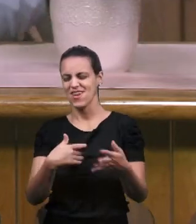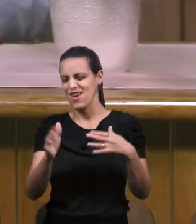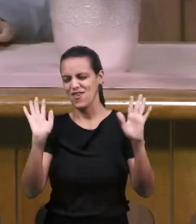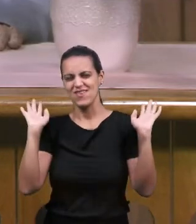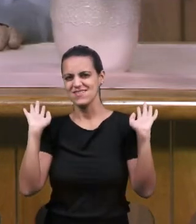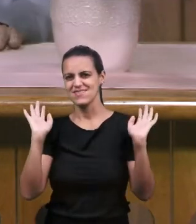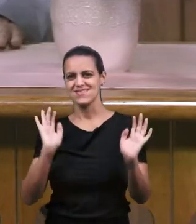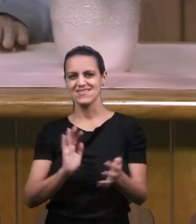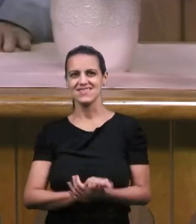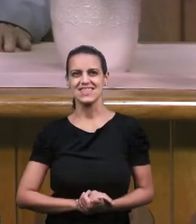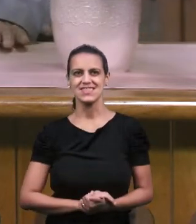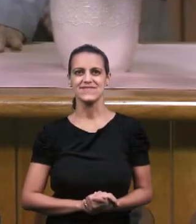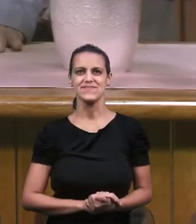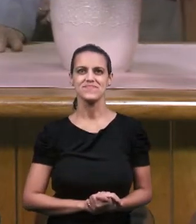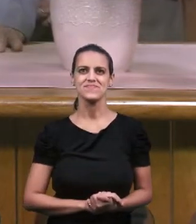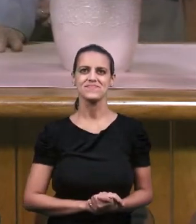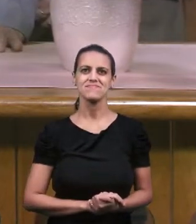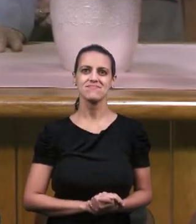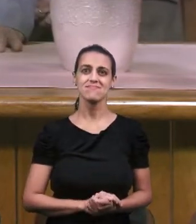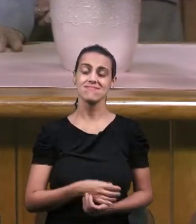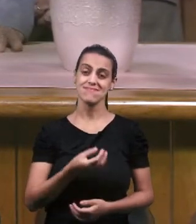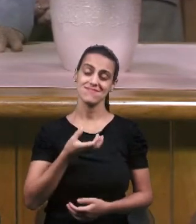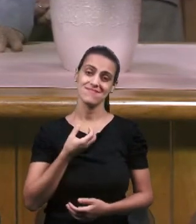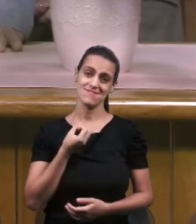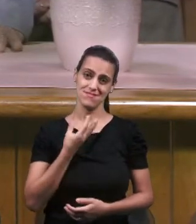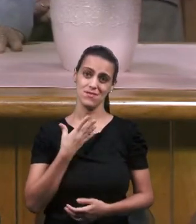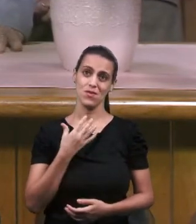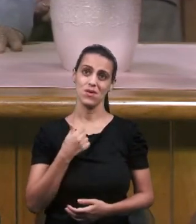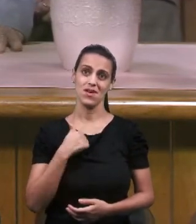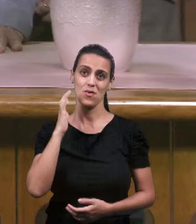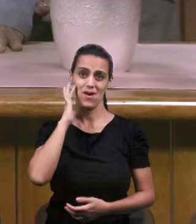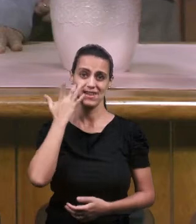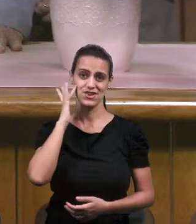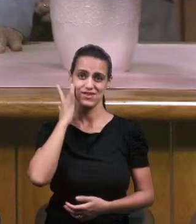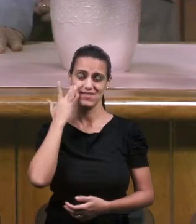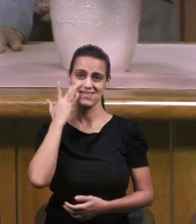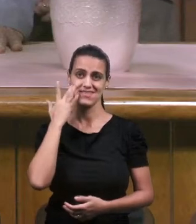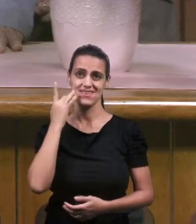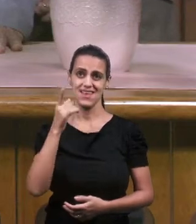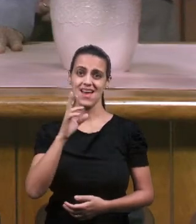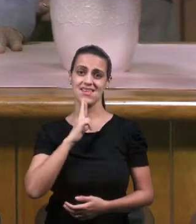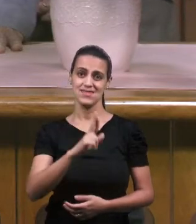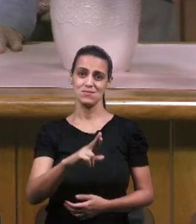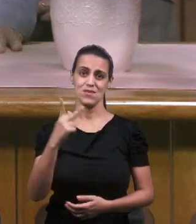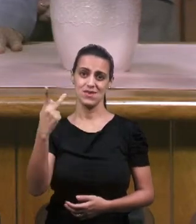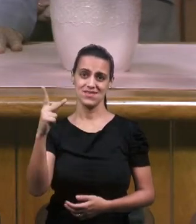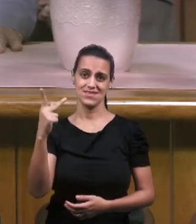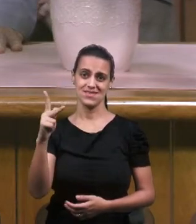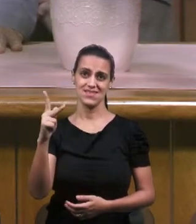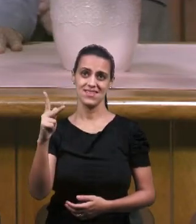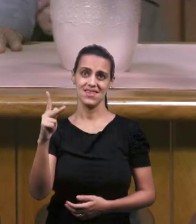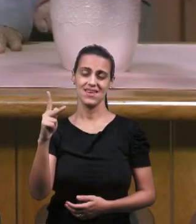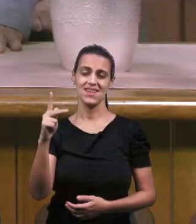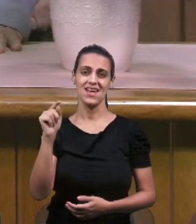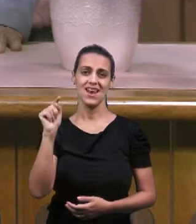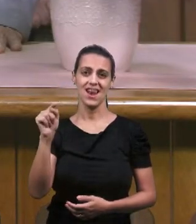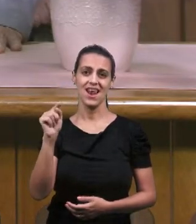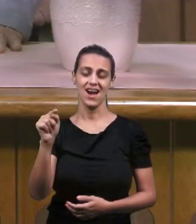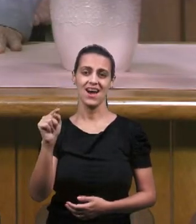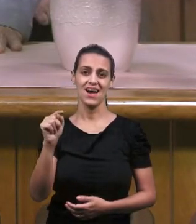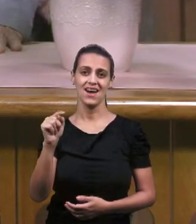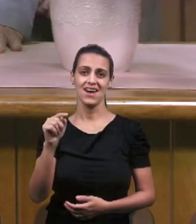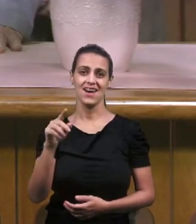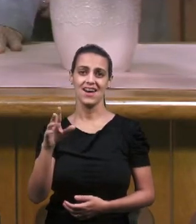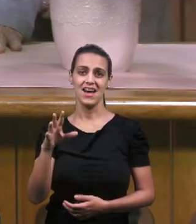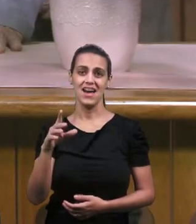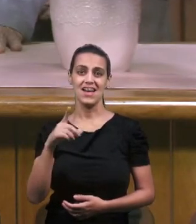Bon, j'ai trouvé que la réponse de notre frère de Fortaleza était